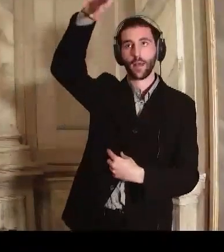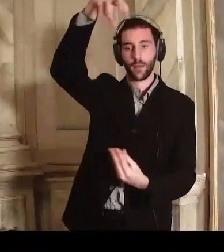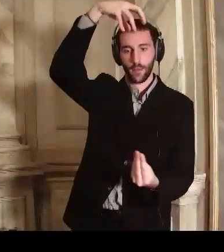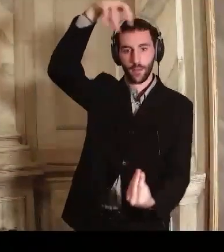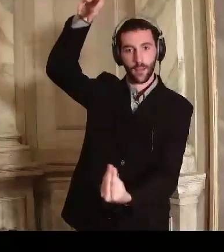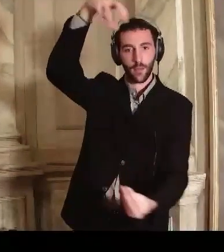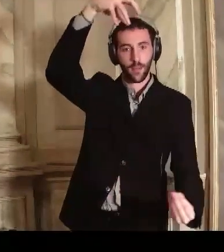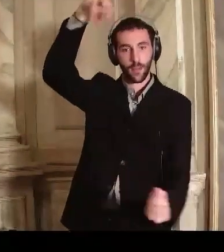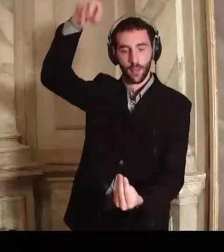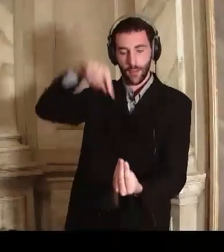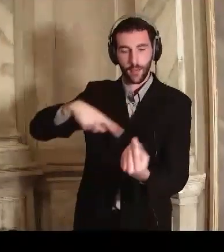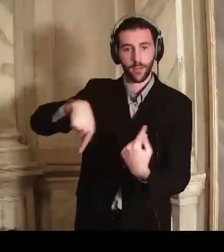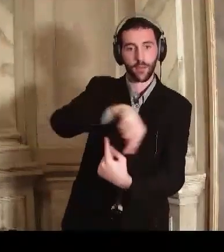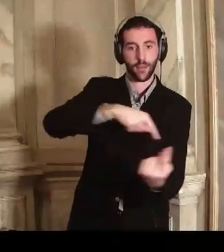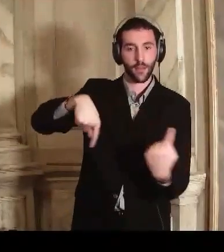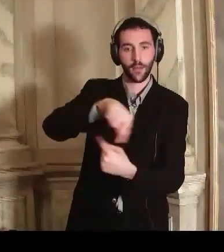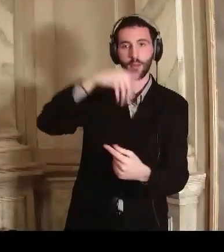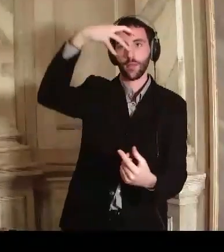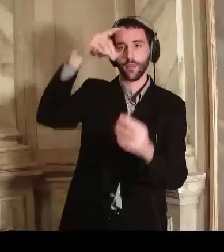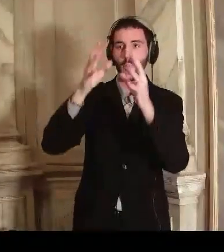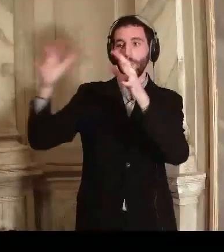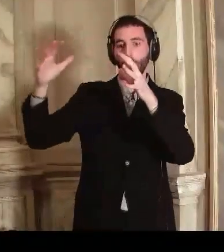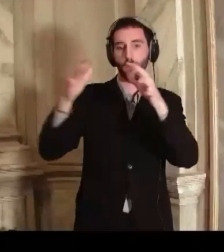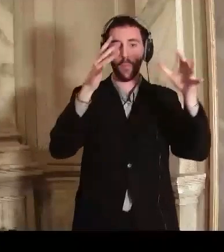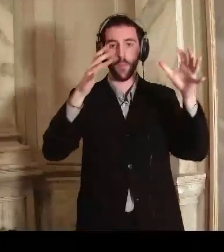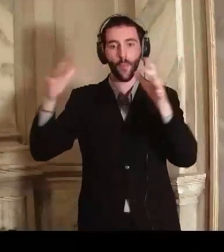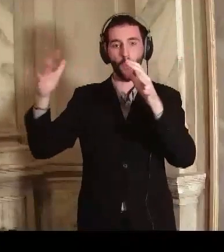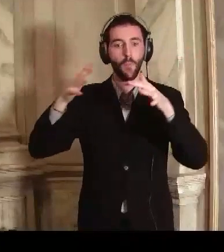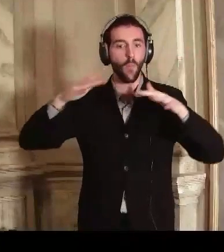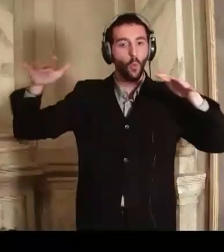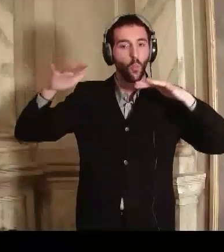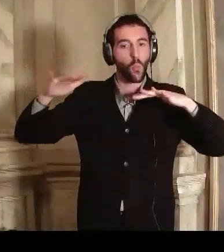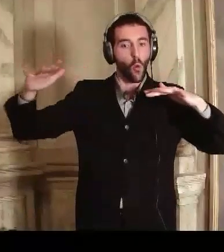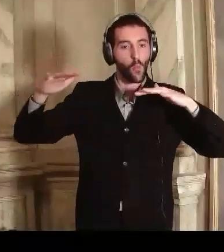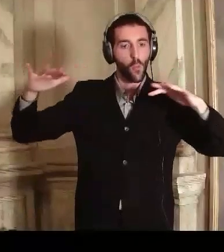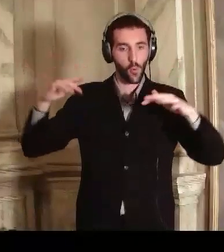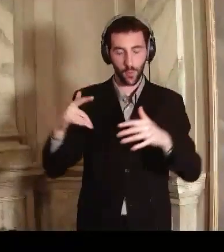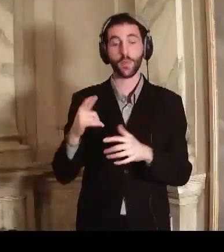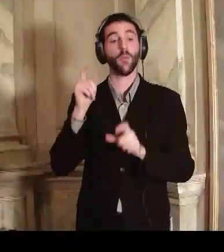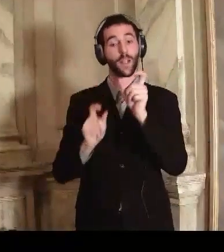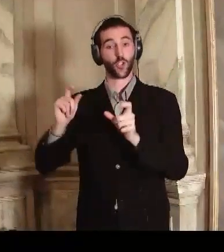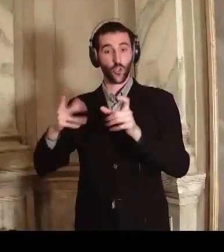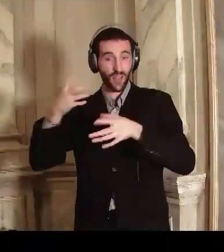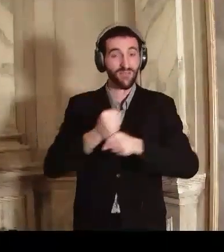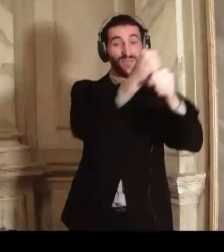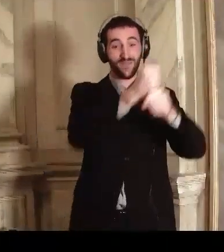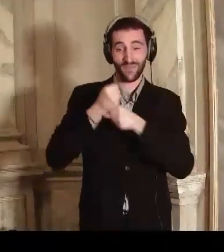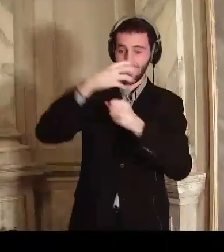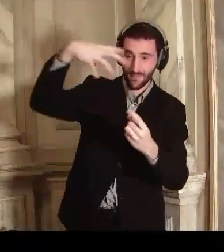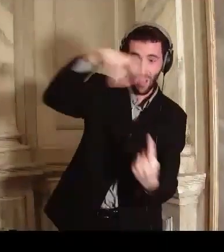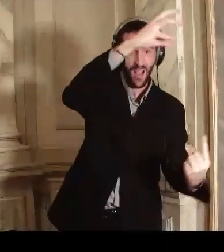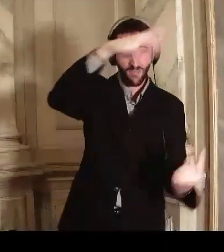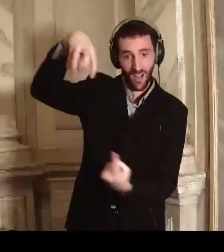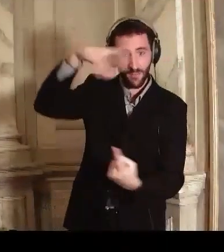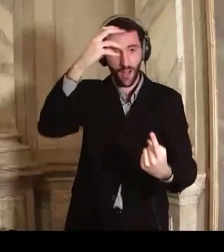suonare, pulsare e ronzare. In una danza con la gravità, i performer attiveranno le campane che le lanceranno, le afferreranno, le fermeranno, le